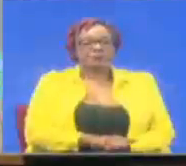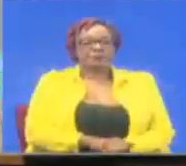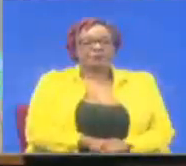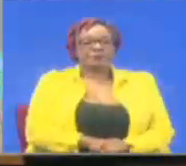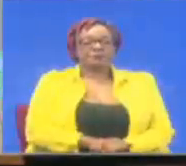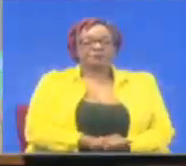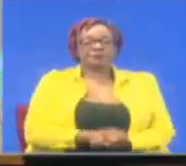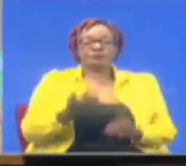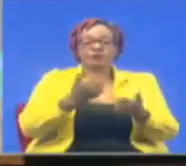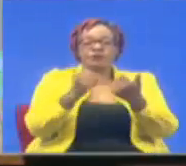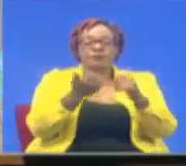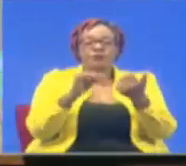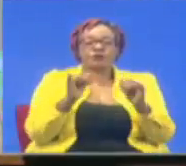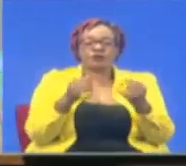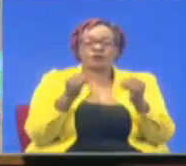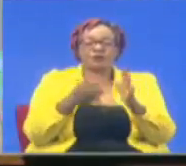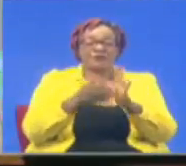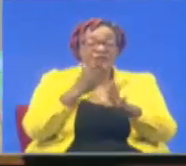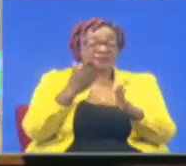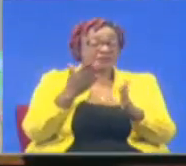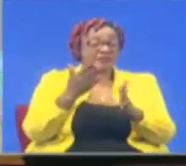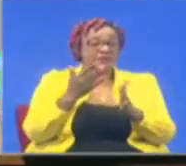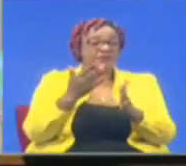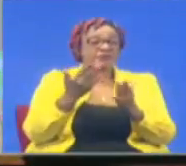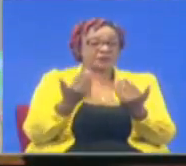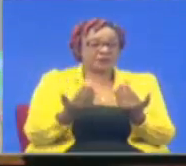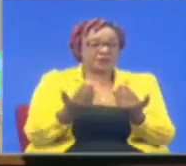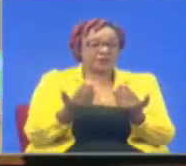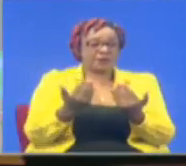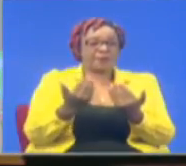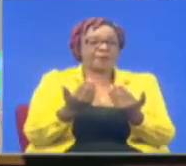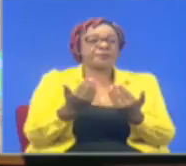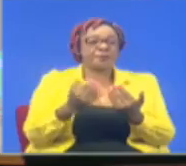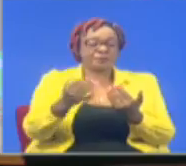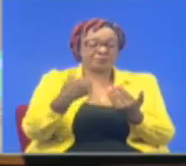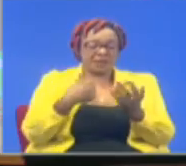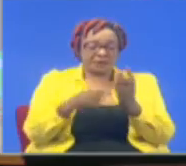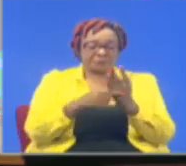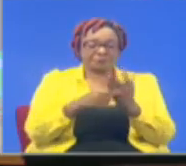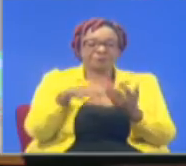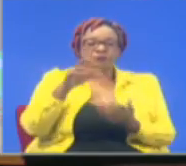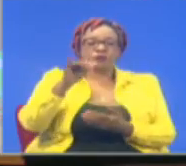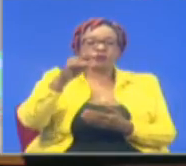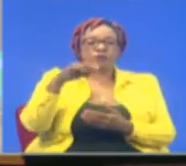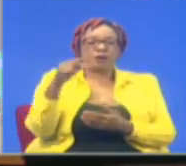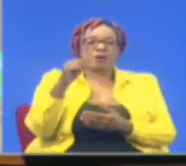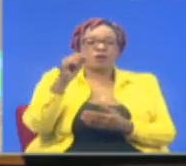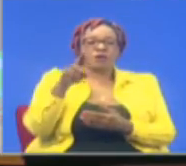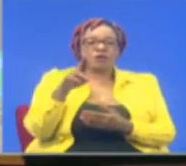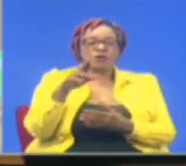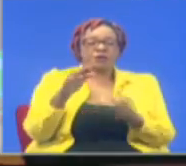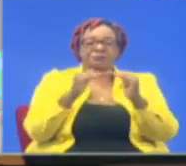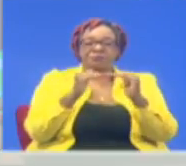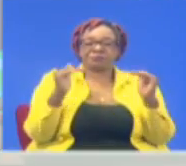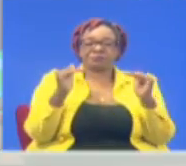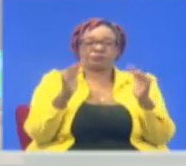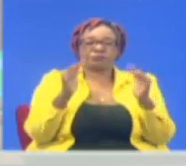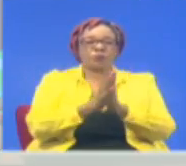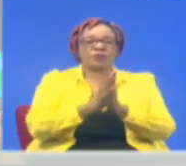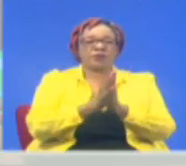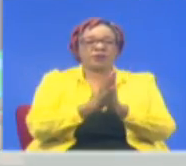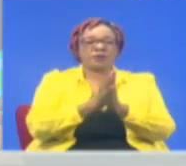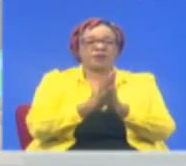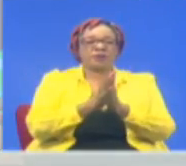Mbiu ya kudunda viwanjani harako pesi imekwisha kulia, tuende sasa nitayoshwa makori. Gor Mahia imetoka sare tasa na mahasimu wao